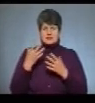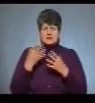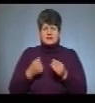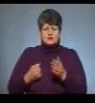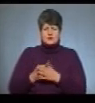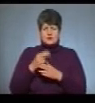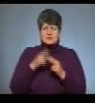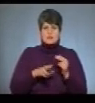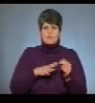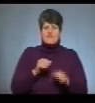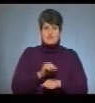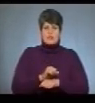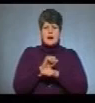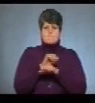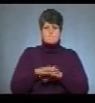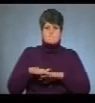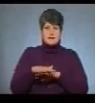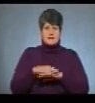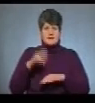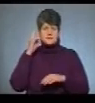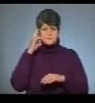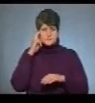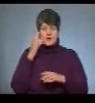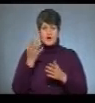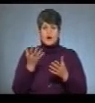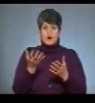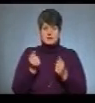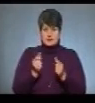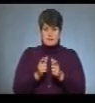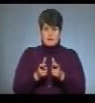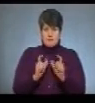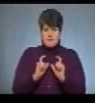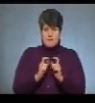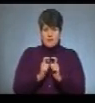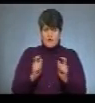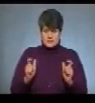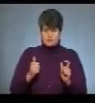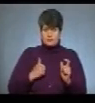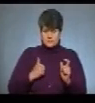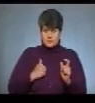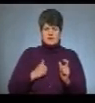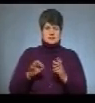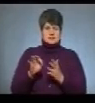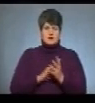Майдані. Як тільки отримав повістку, пішов служити у зону бойових дій на сході України.